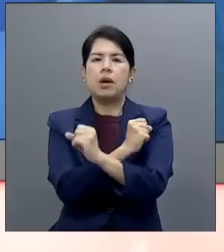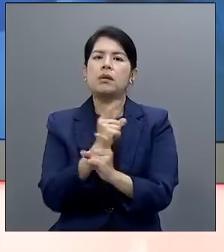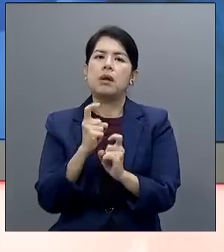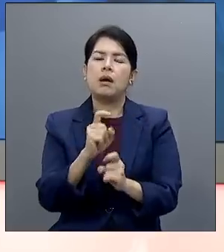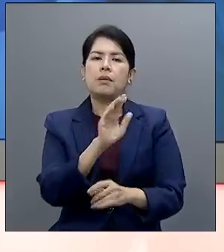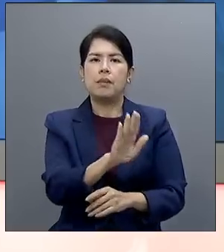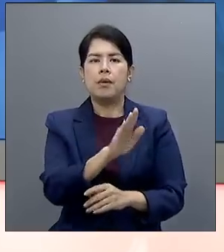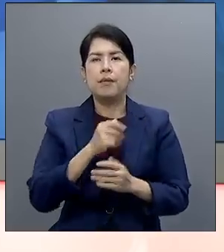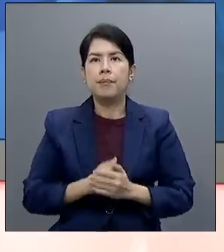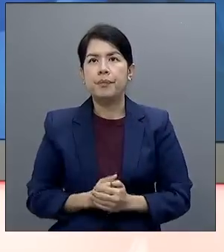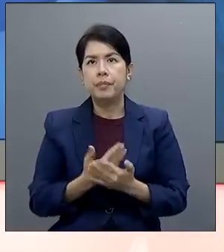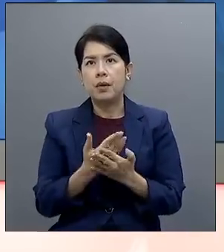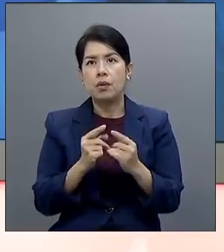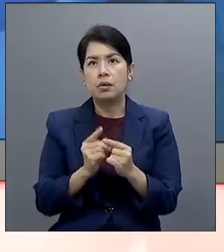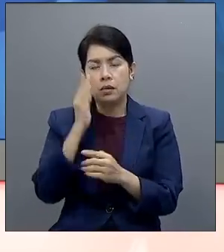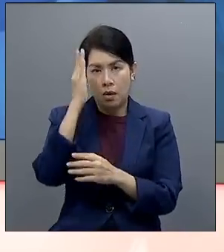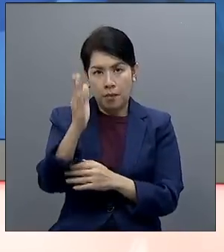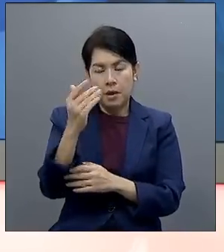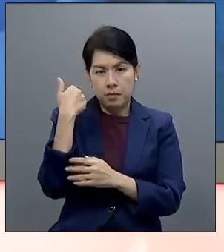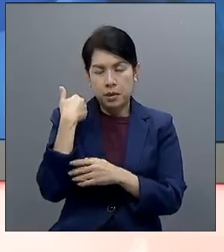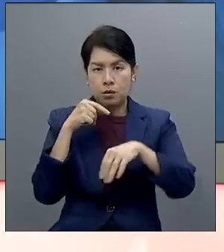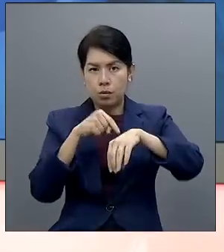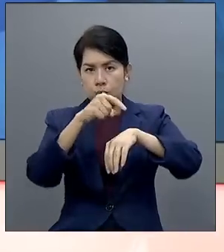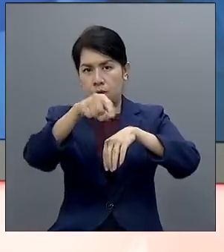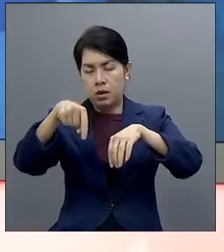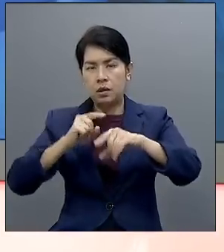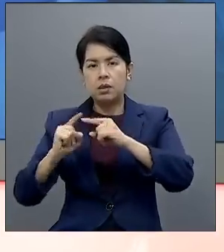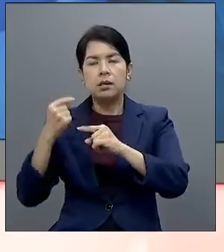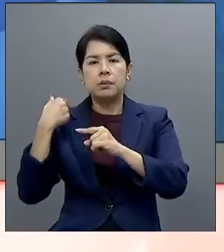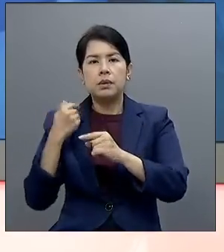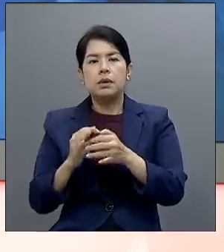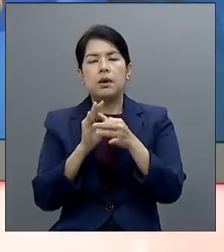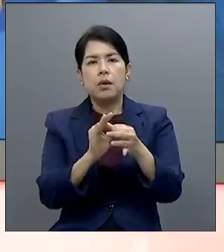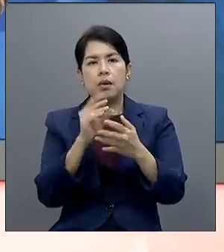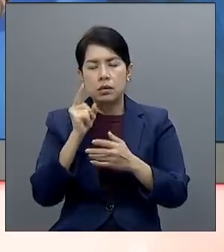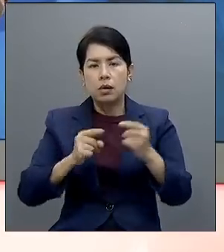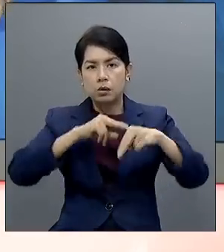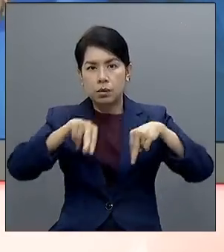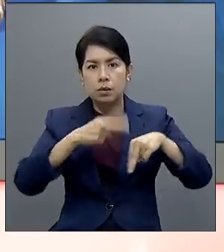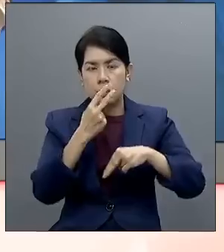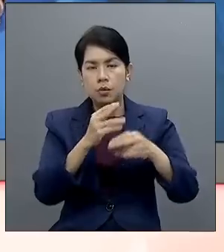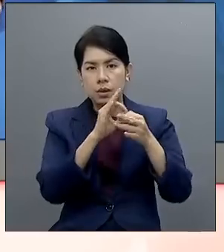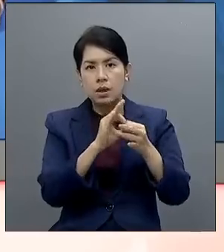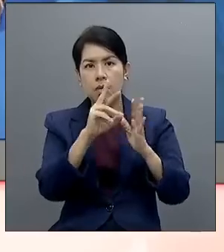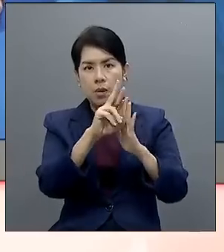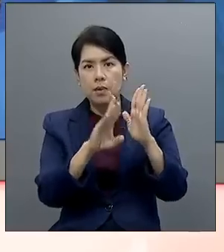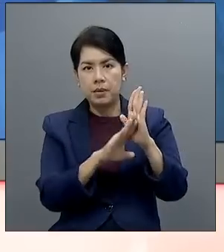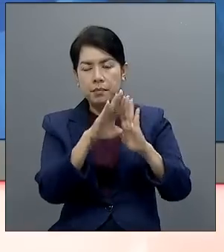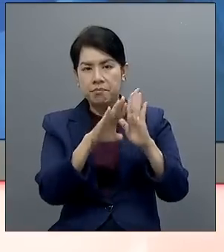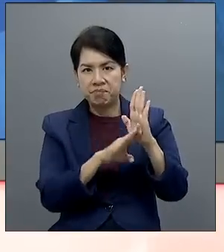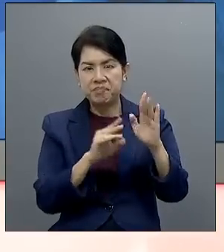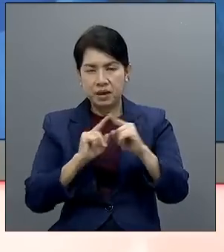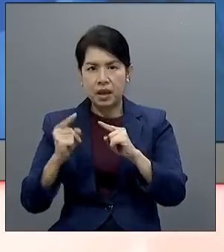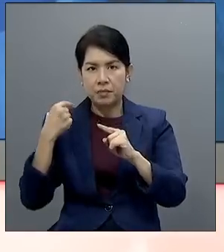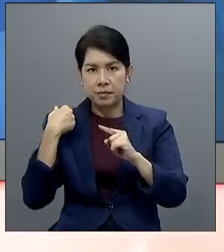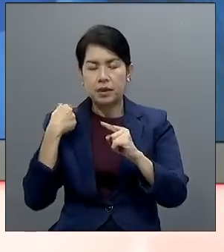มากก็น้อยโดยนับจากนี้หน่วยงานที่เกี่ยวข้องค่ะอาจจะต้องทบทวนเรื่องราวเรื่องของการออกกฎระเบียบต่างๆให้รัดกุมเพิ่มมากขึ้นด้วยนะ